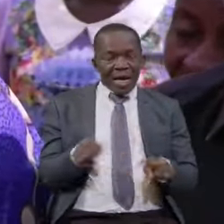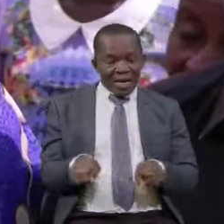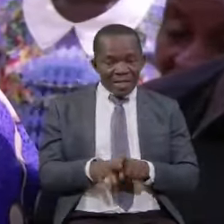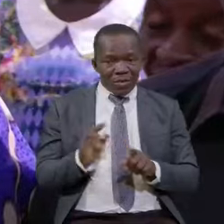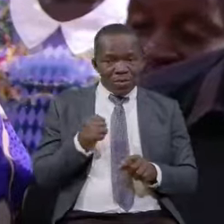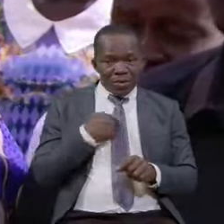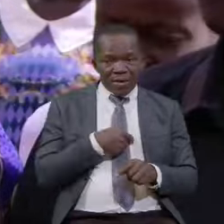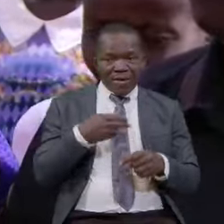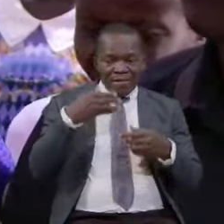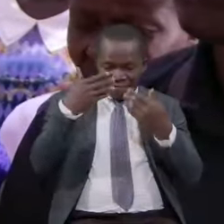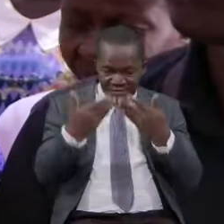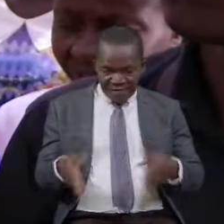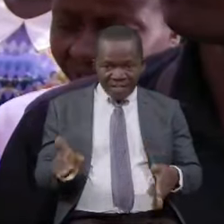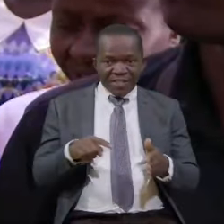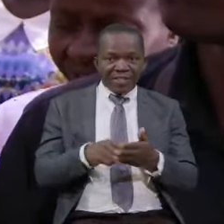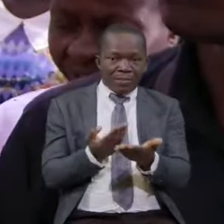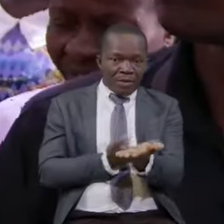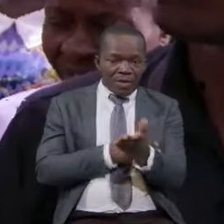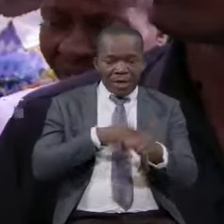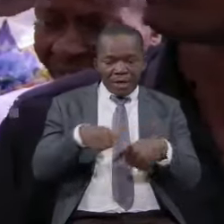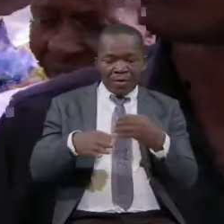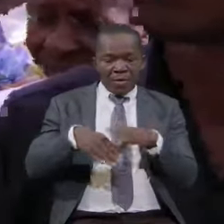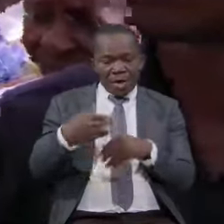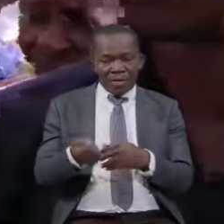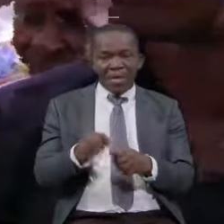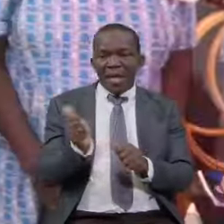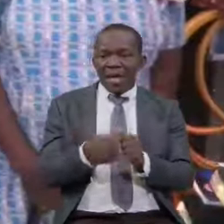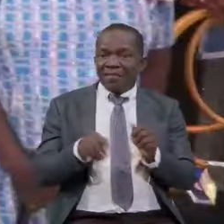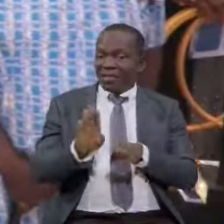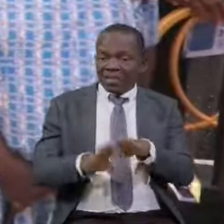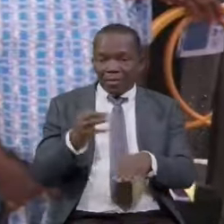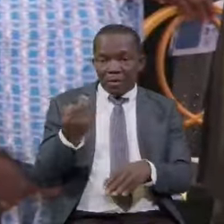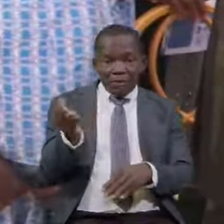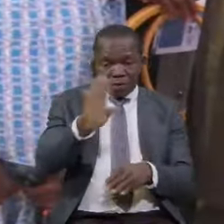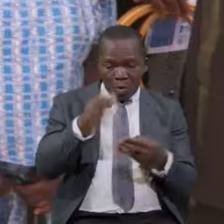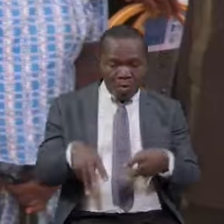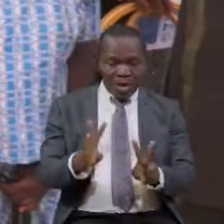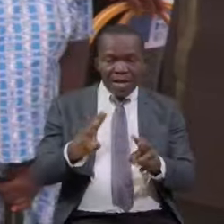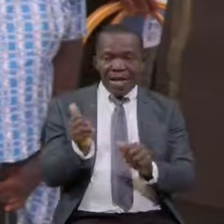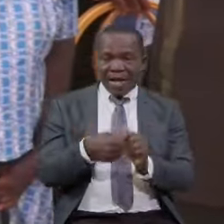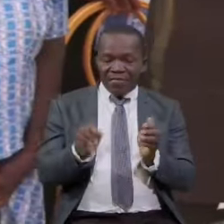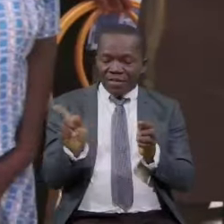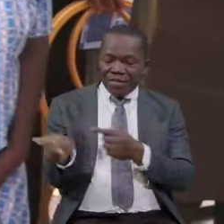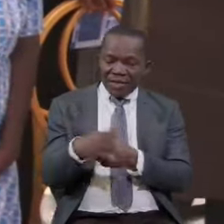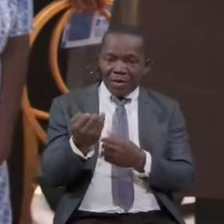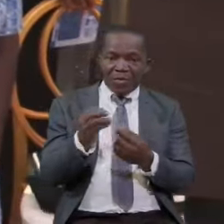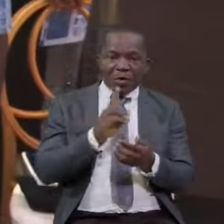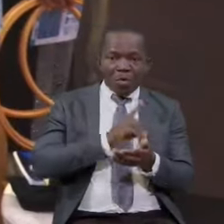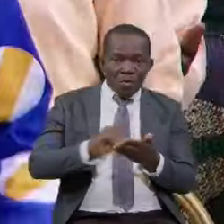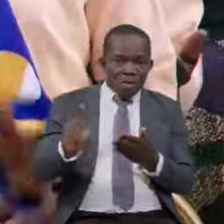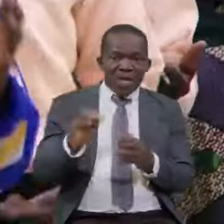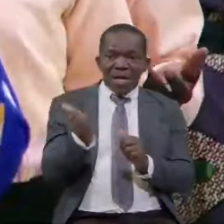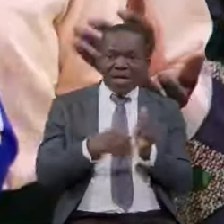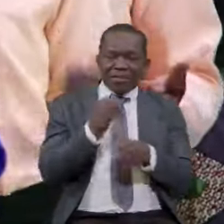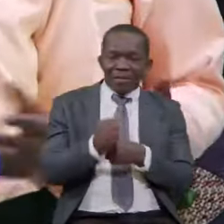finissons et à chaque pas de chemin chaque jour de ta semaine chaque mois de ton année je